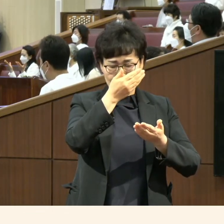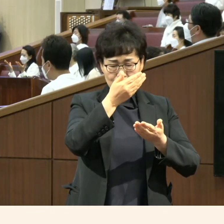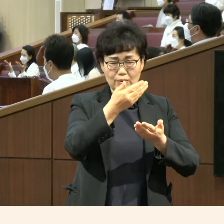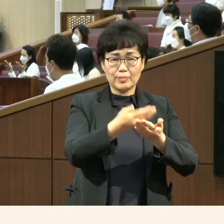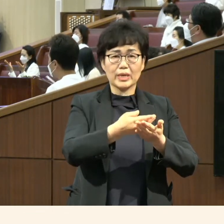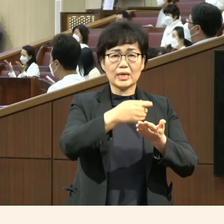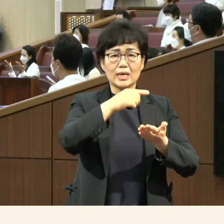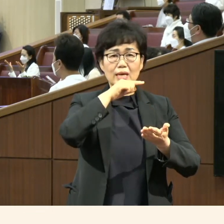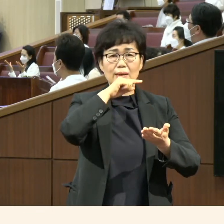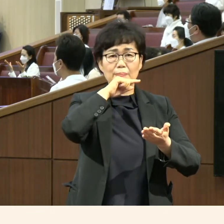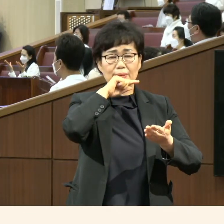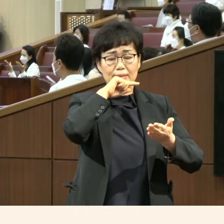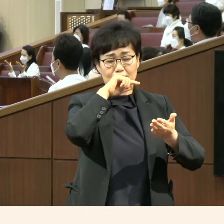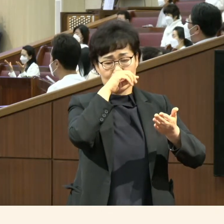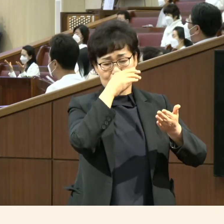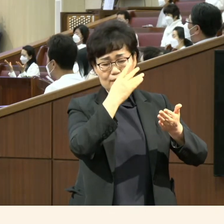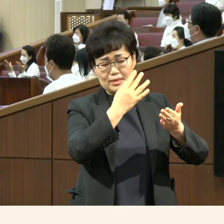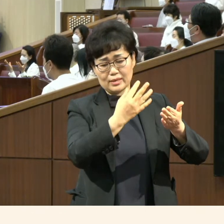보배